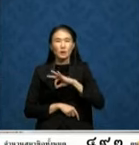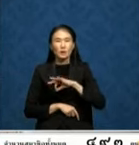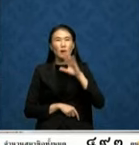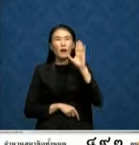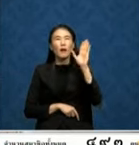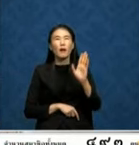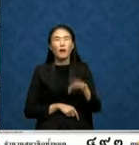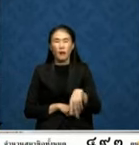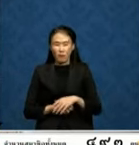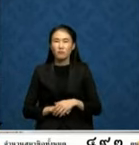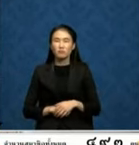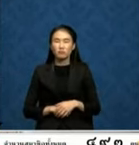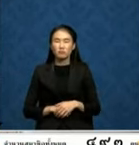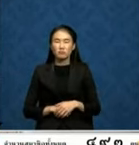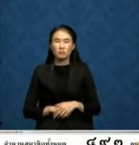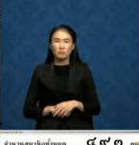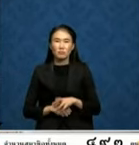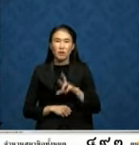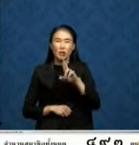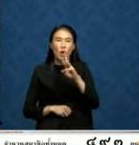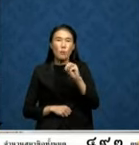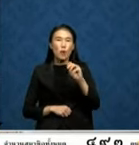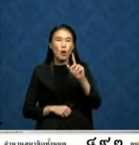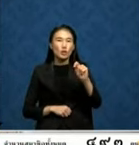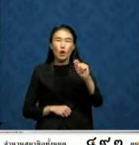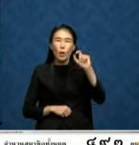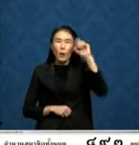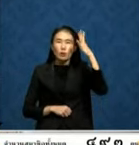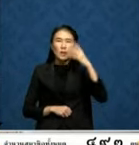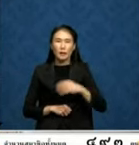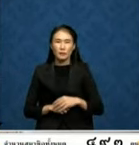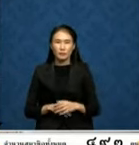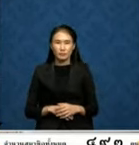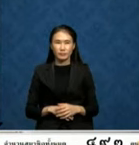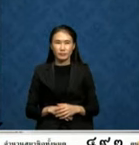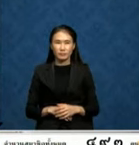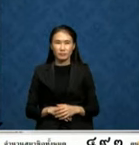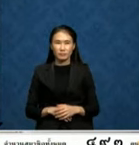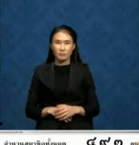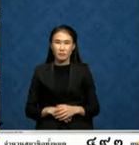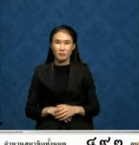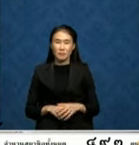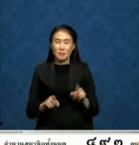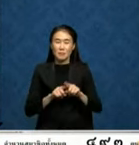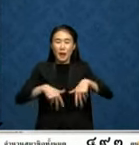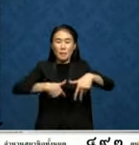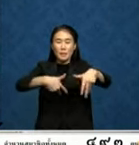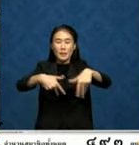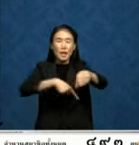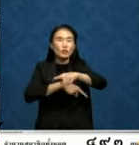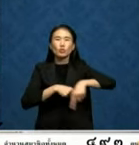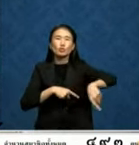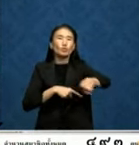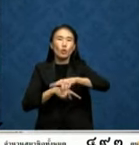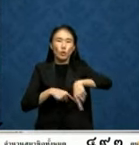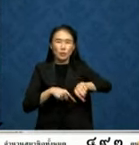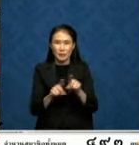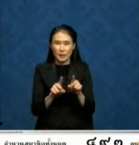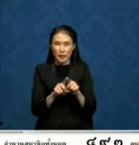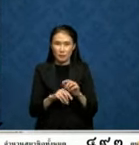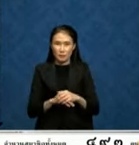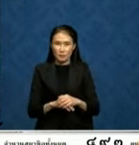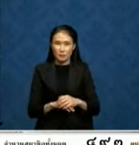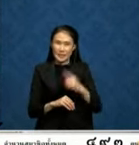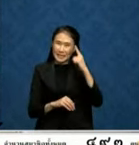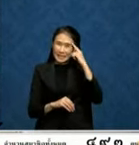าอ๋อรัฐมนตรีเองก็ยังไม่เข้าใจเริ่มจากประชาชนธรรมดานี่แหละเหตุ